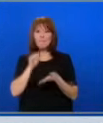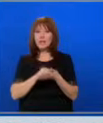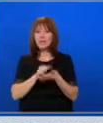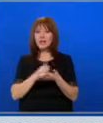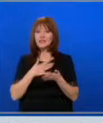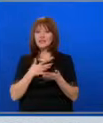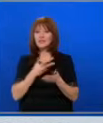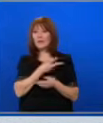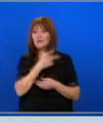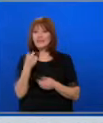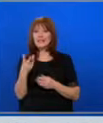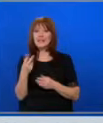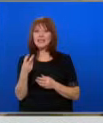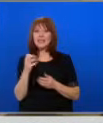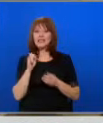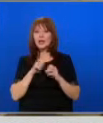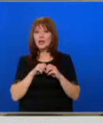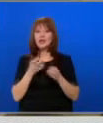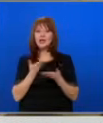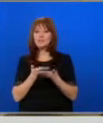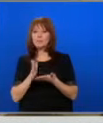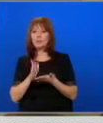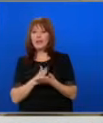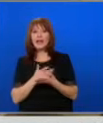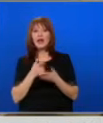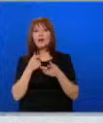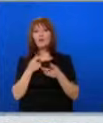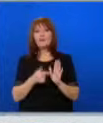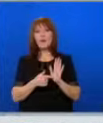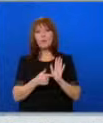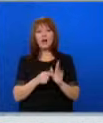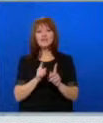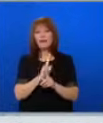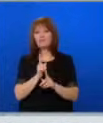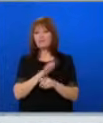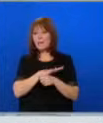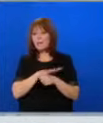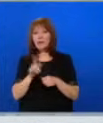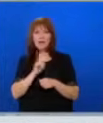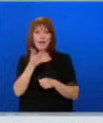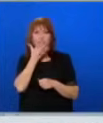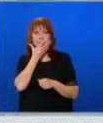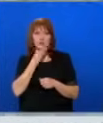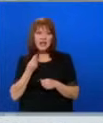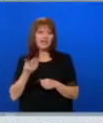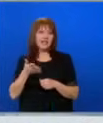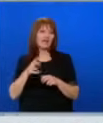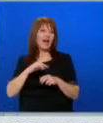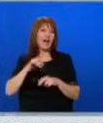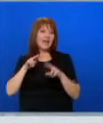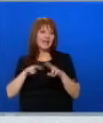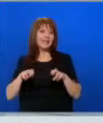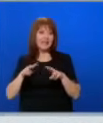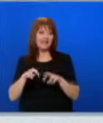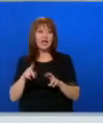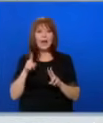над 230 споделяния. Тя обаче показва пълно непознаване на смисъла и съдържанието на международното изследване. PISA се